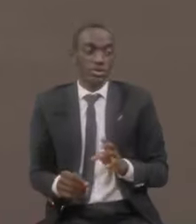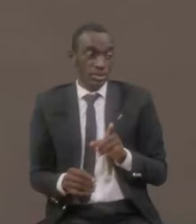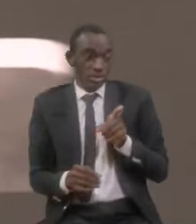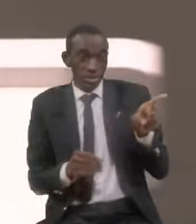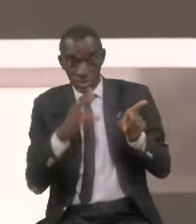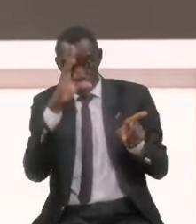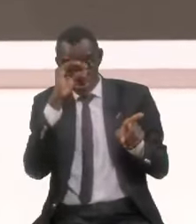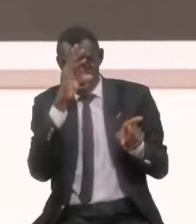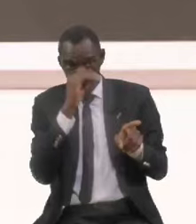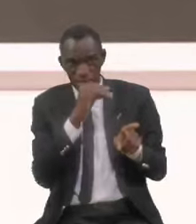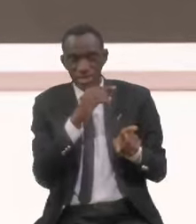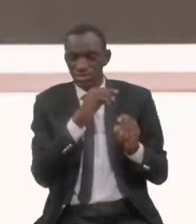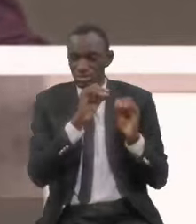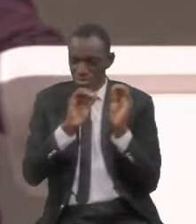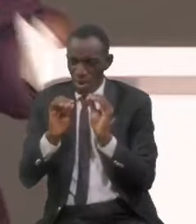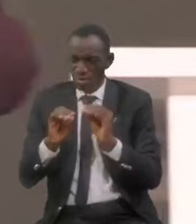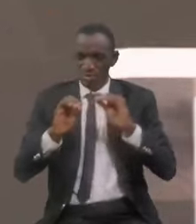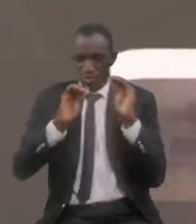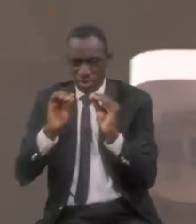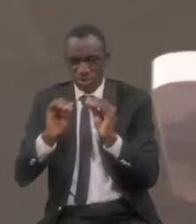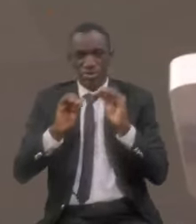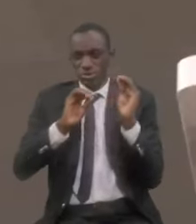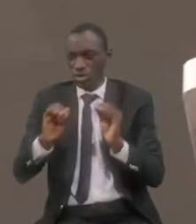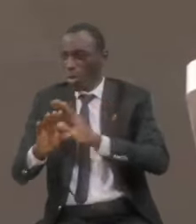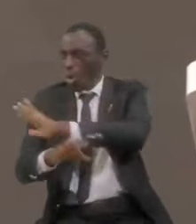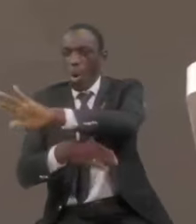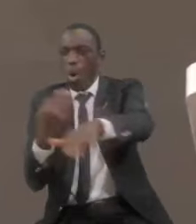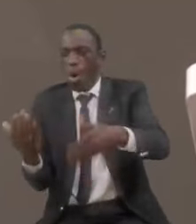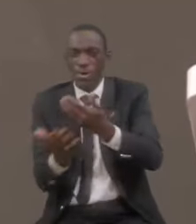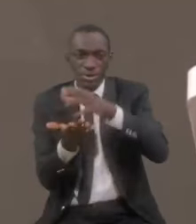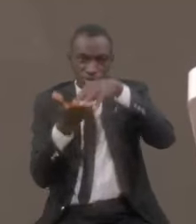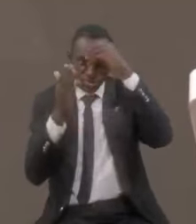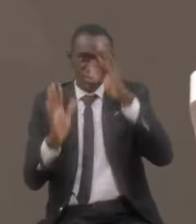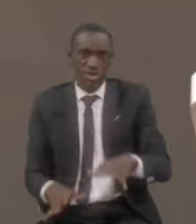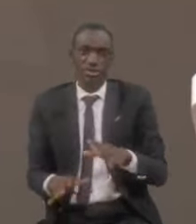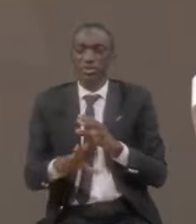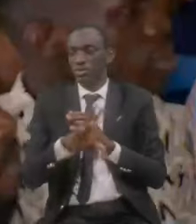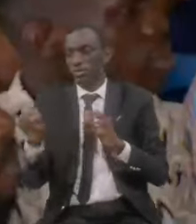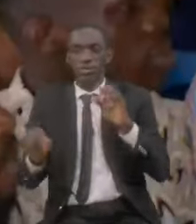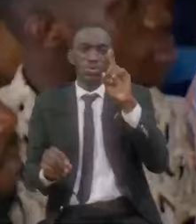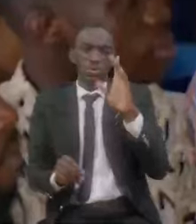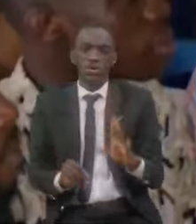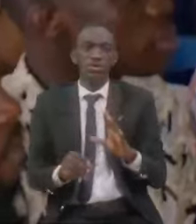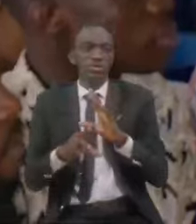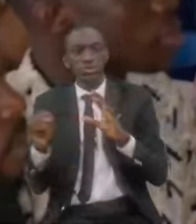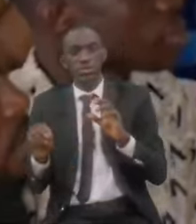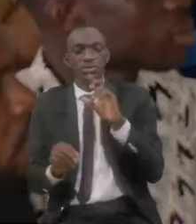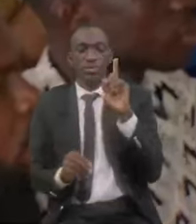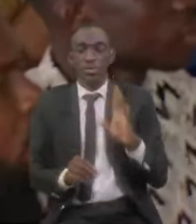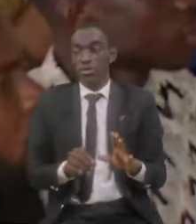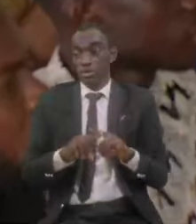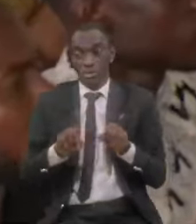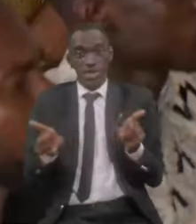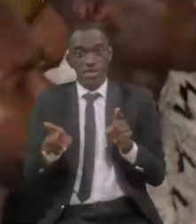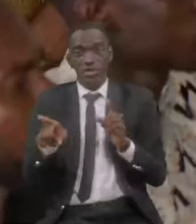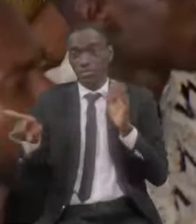Et il a enseigné cela dans la vie de tous les élèves. Mais je n'ai pas accepté ça. Parce que si j'avais accepté ça,